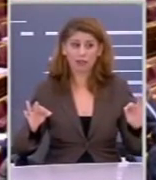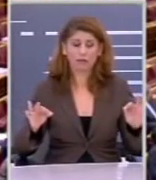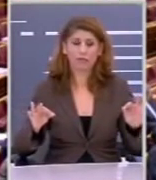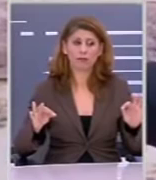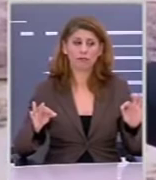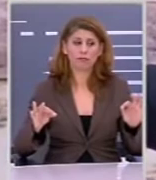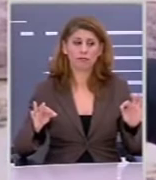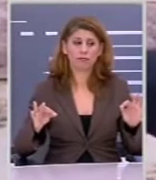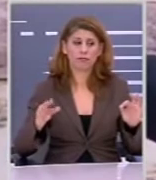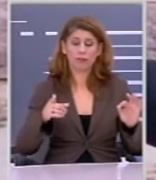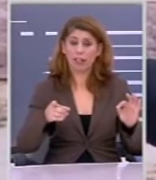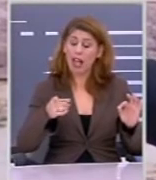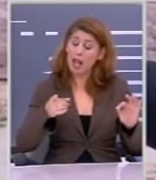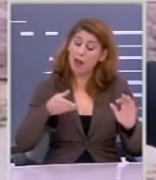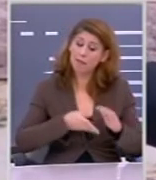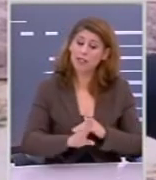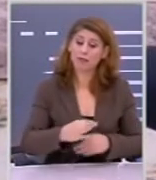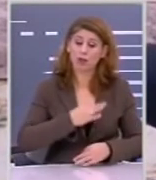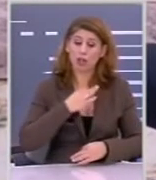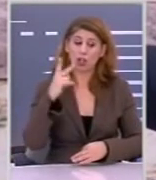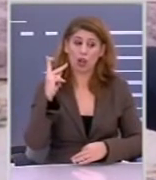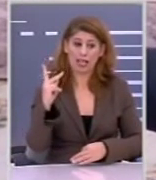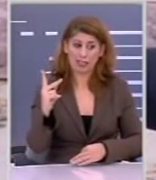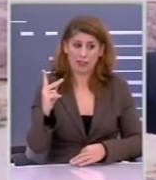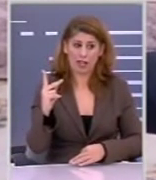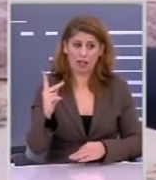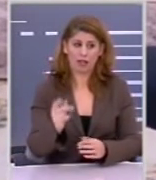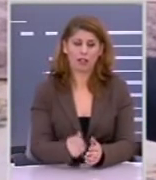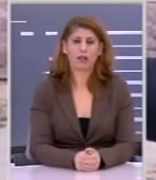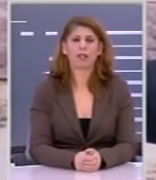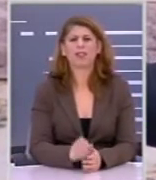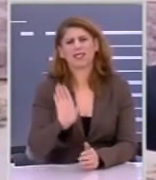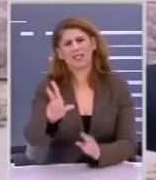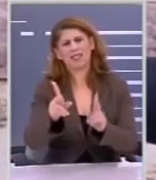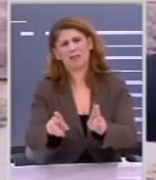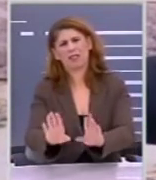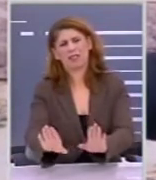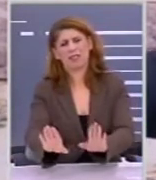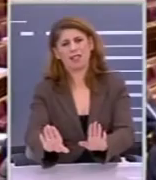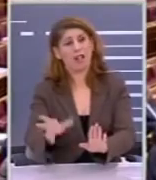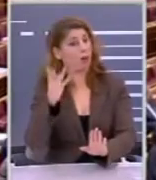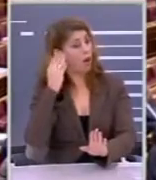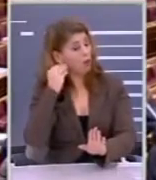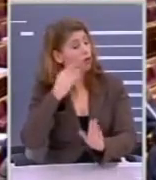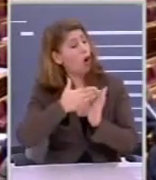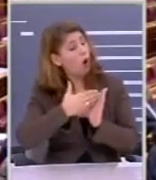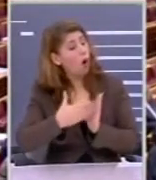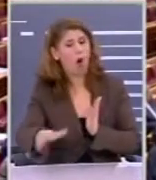και δια του κυρίου Κασιδιάρη. Ναι, έλα, σταμάτα. Σταματήστε. Έχουν ακουστεί